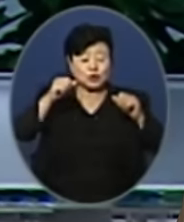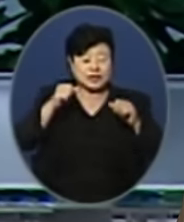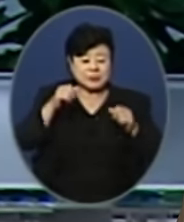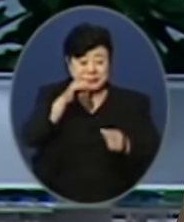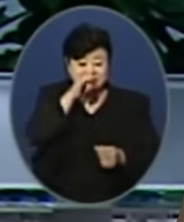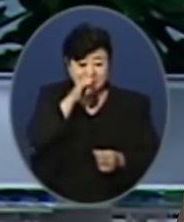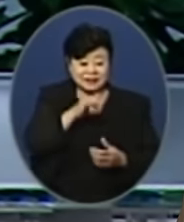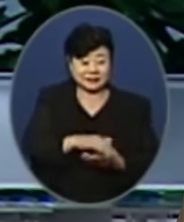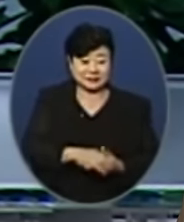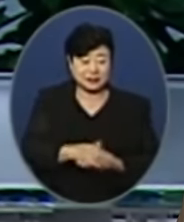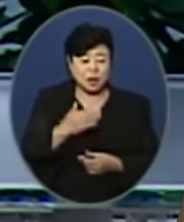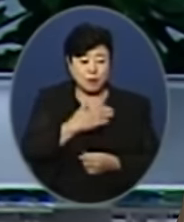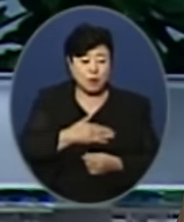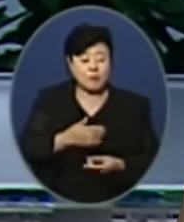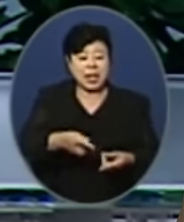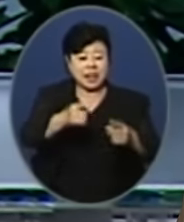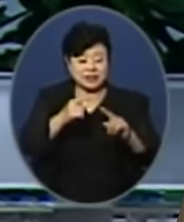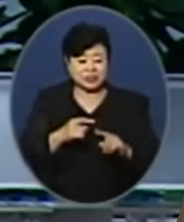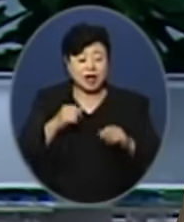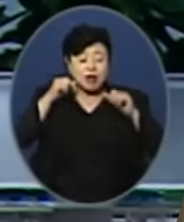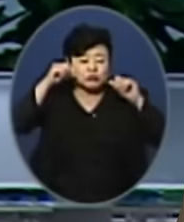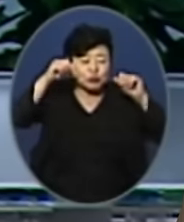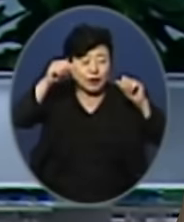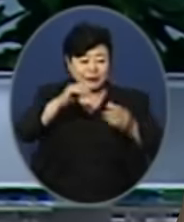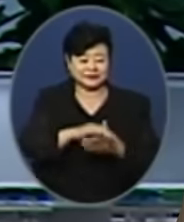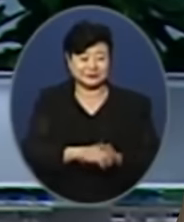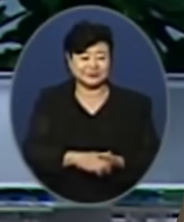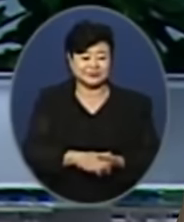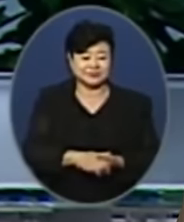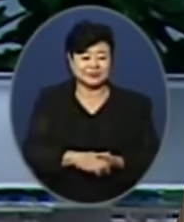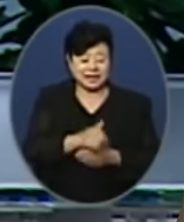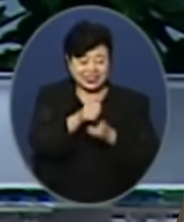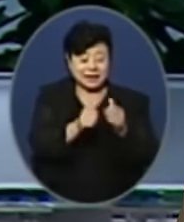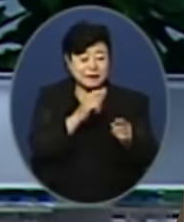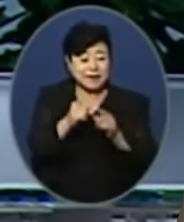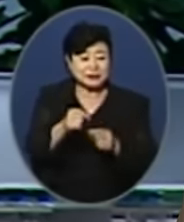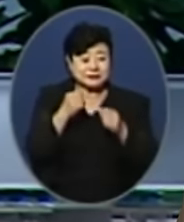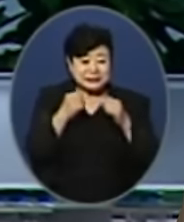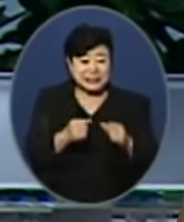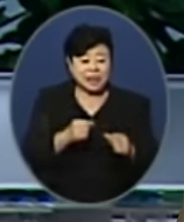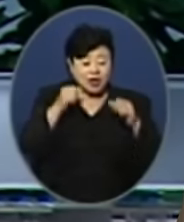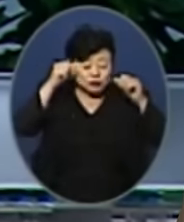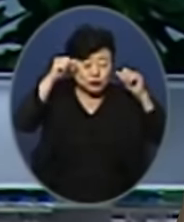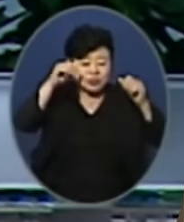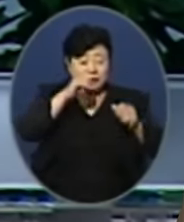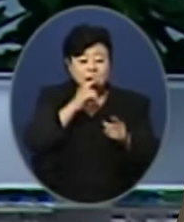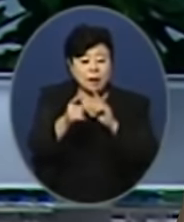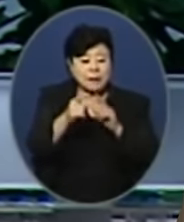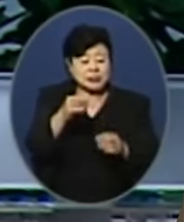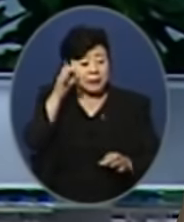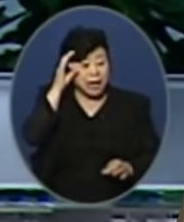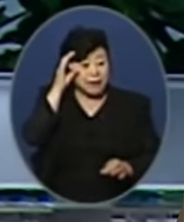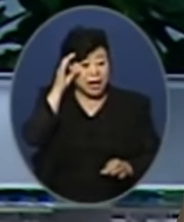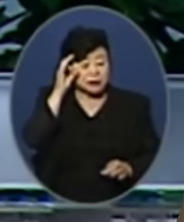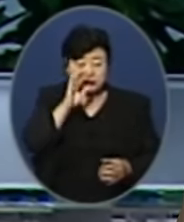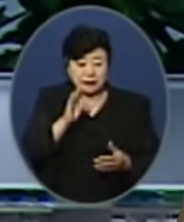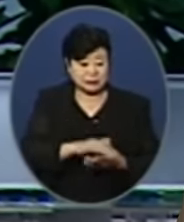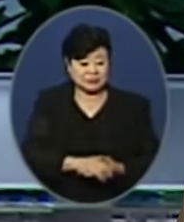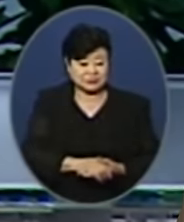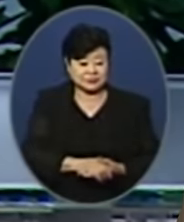있어서 온몸에 들어와서 운동을 하는 것입니다. 하나님의 말씀은 살았고 운동력이 있어. 말씀은 가만히 있을 수가